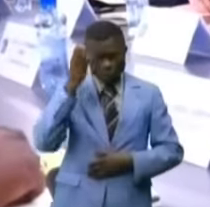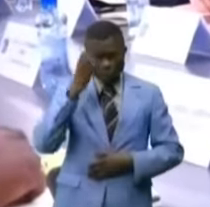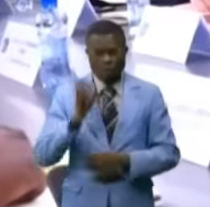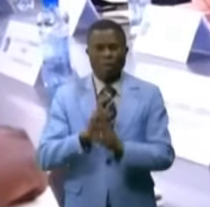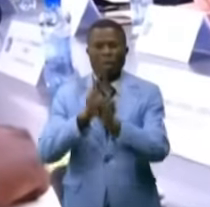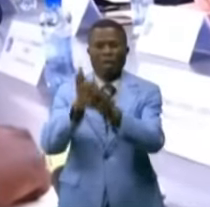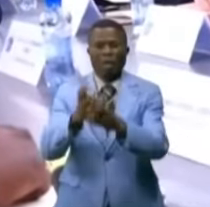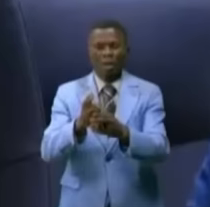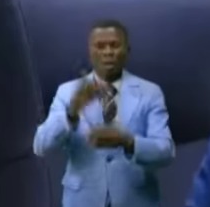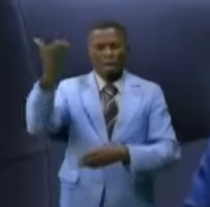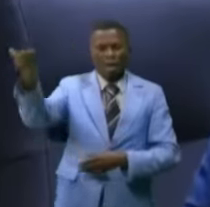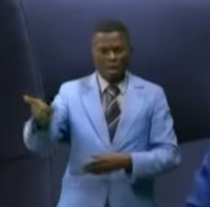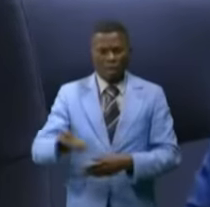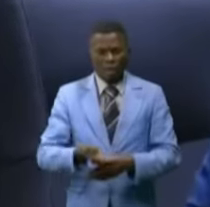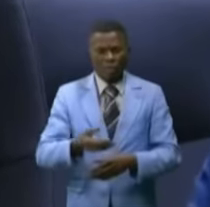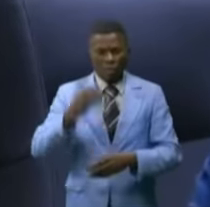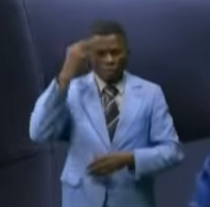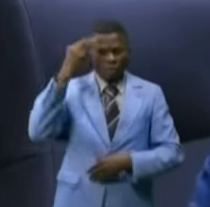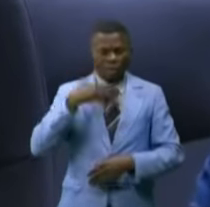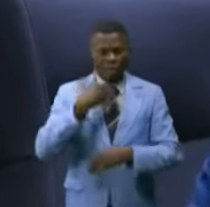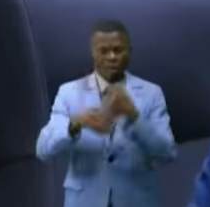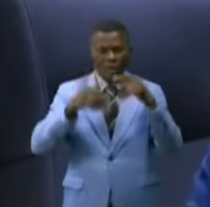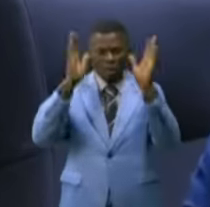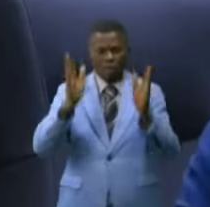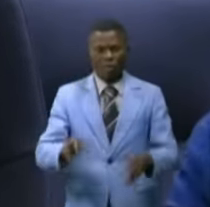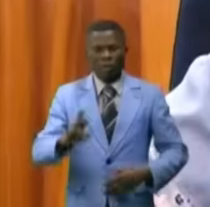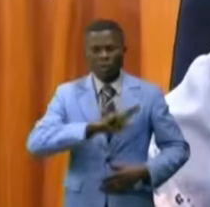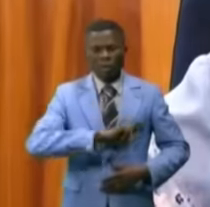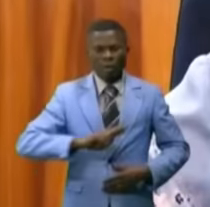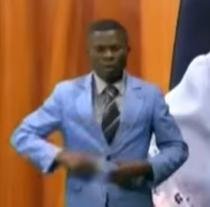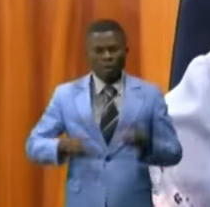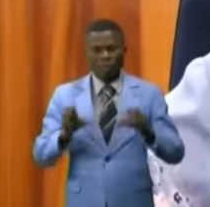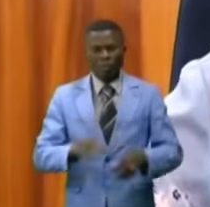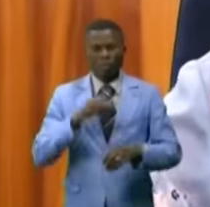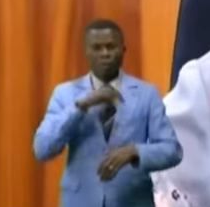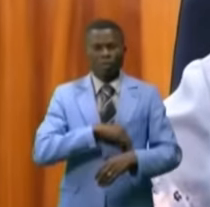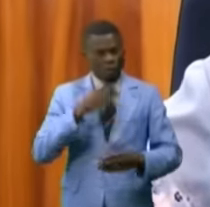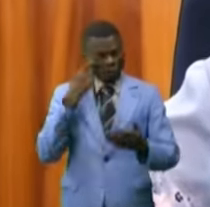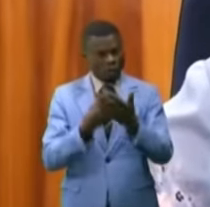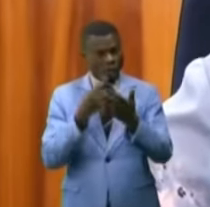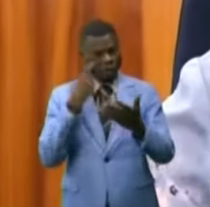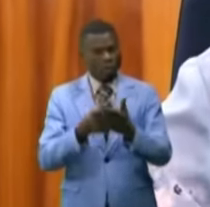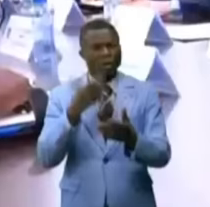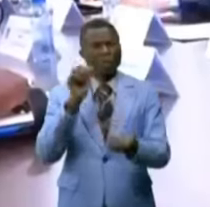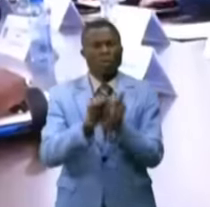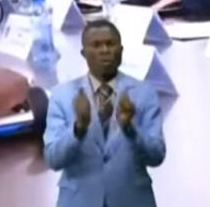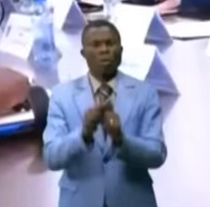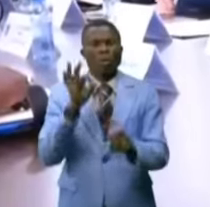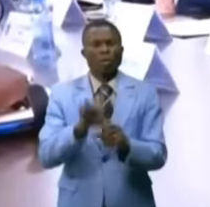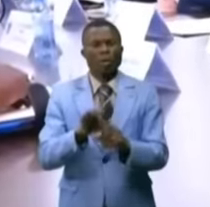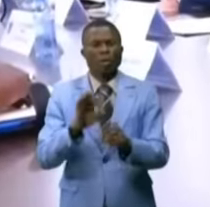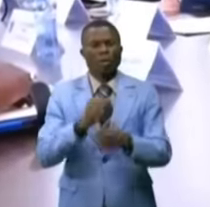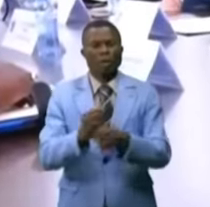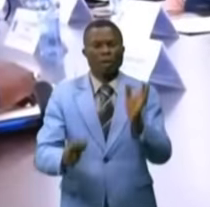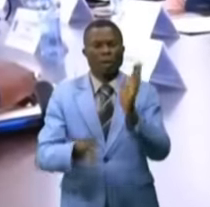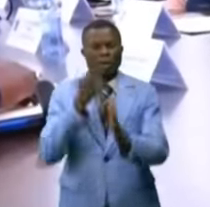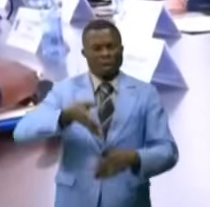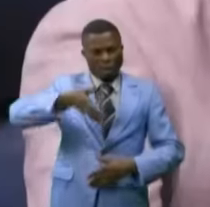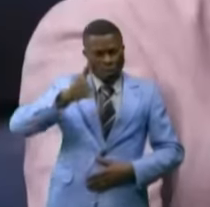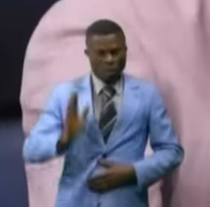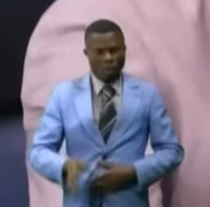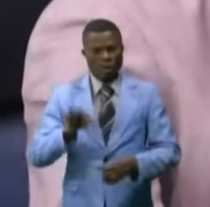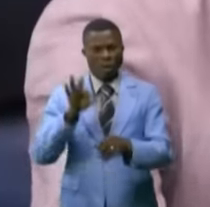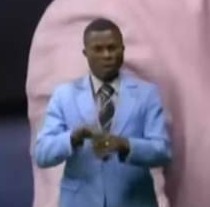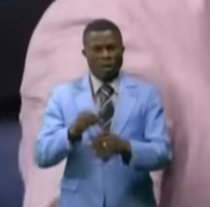à une invitation du ministère des Affaires étrangères de la République démocratique du Congo une mission d'observation électorale composée de 13 experts